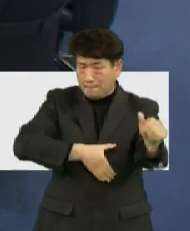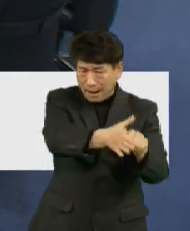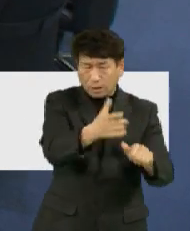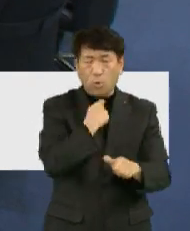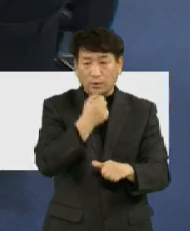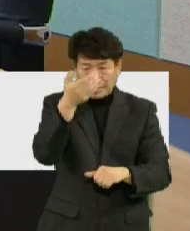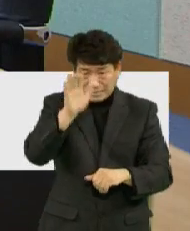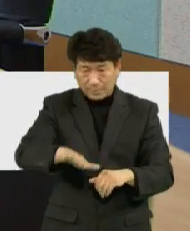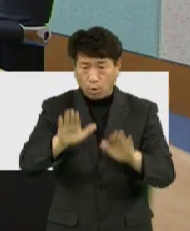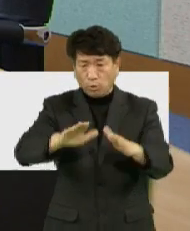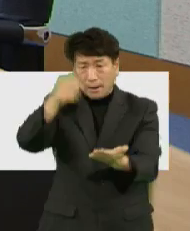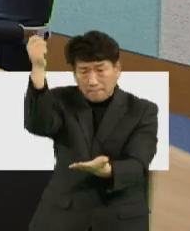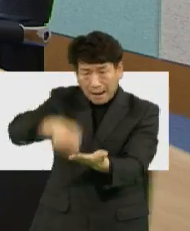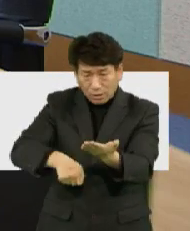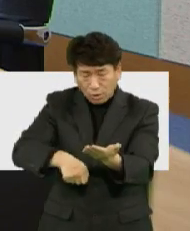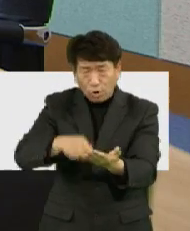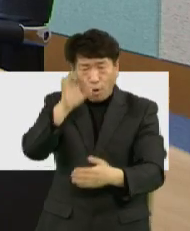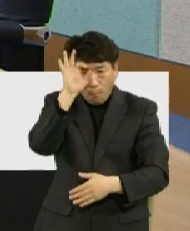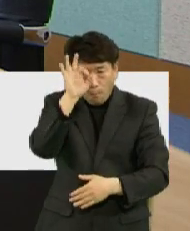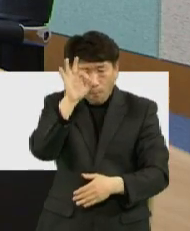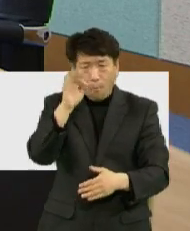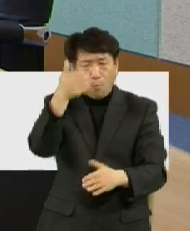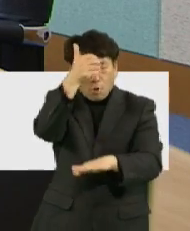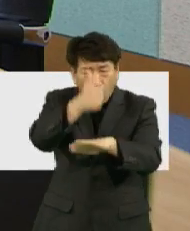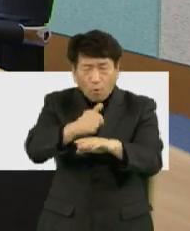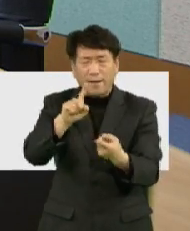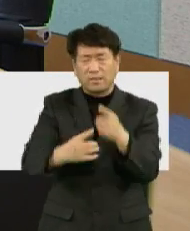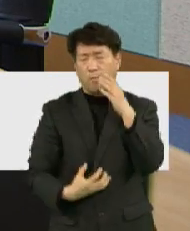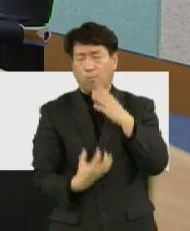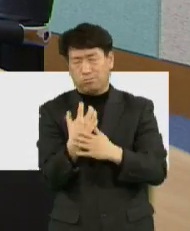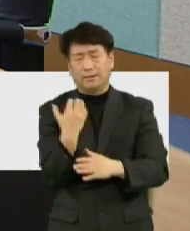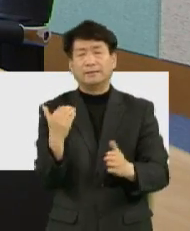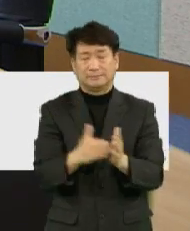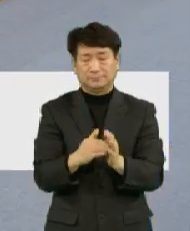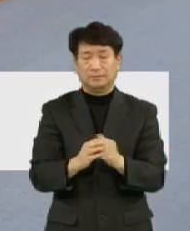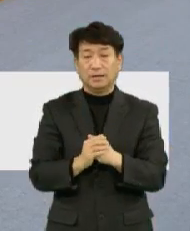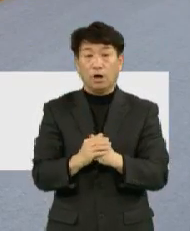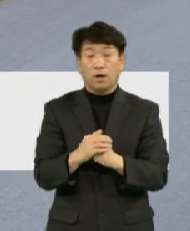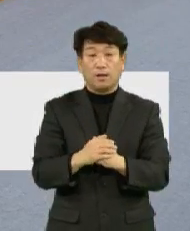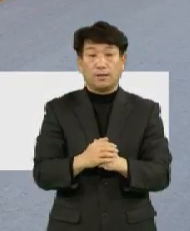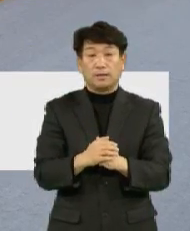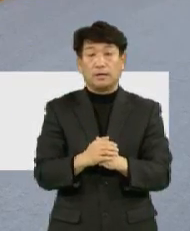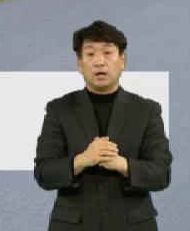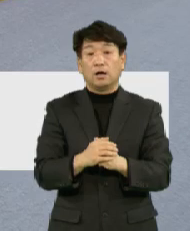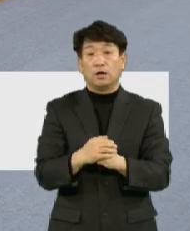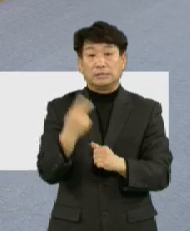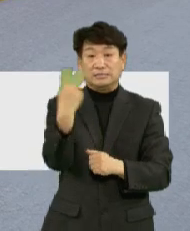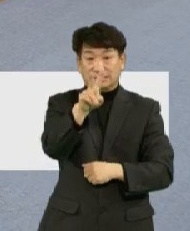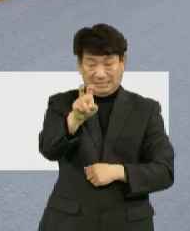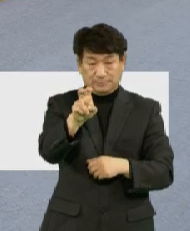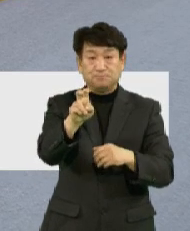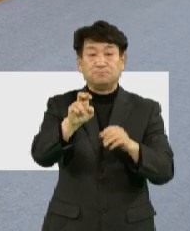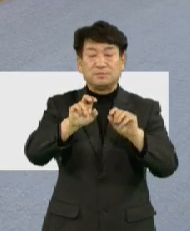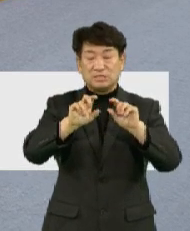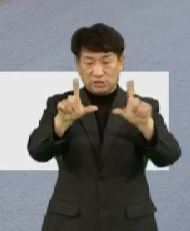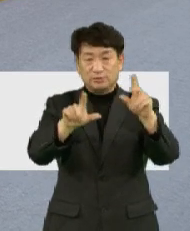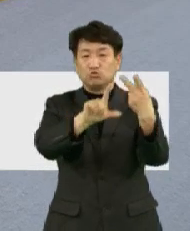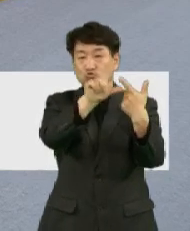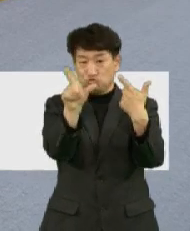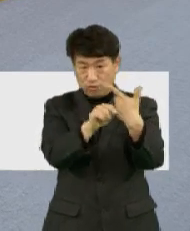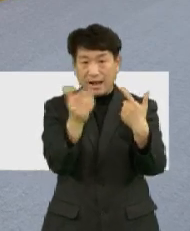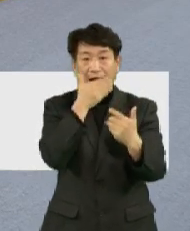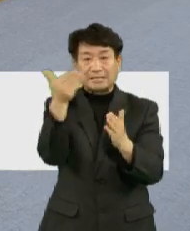원했지만 오늘 판결은 어처구니없다 고 울분을 토했습니다 a 씨는 지난 2010년 6월 당진시 한